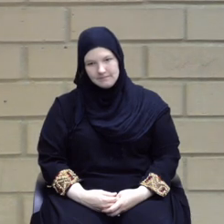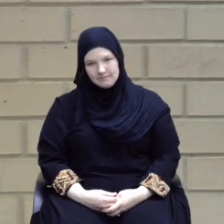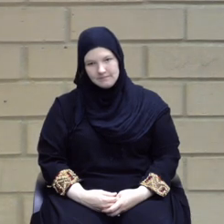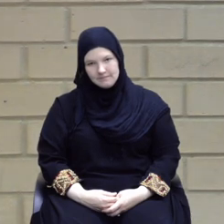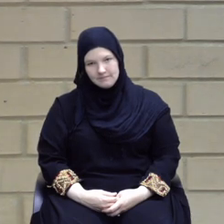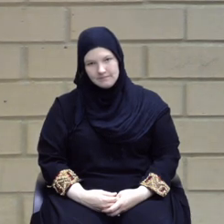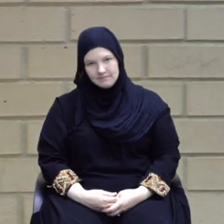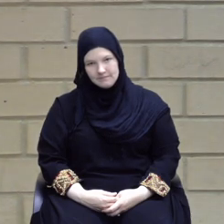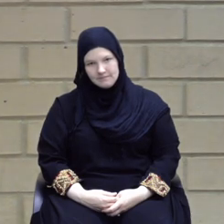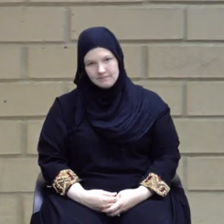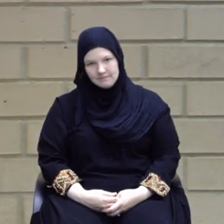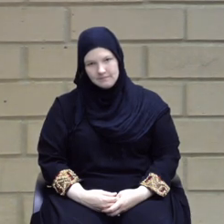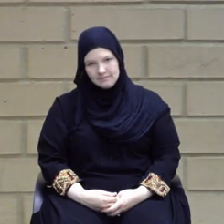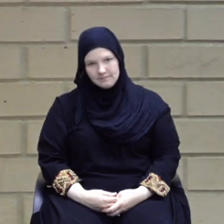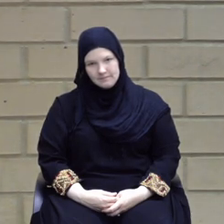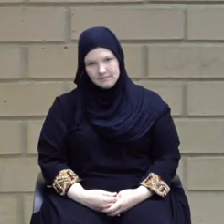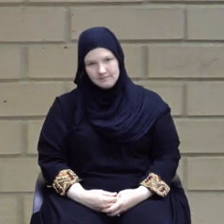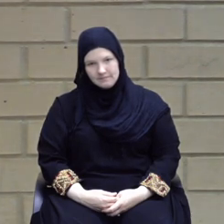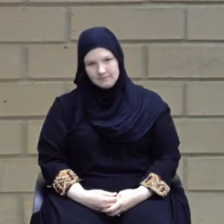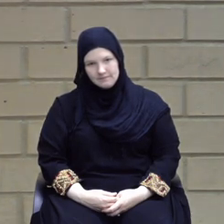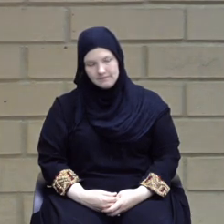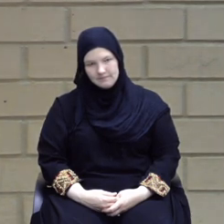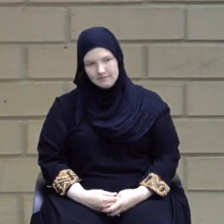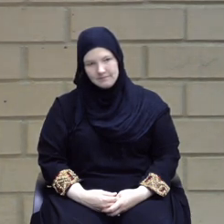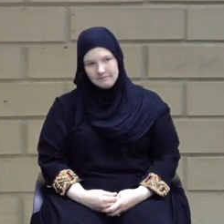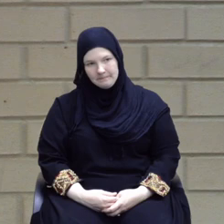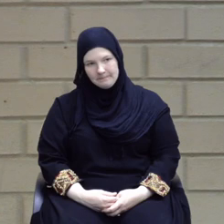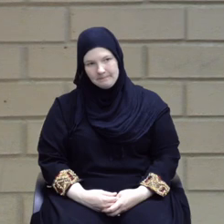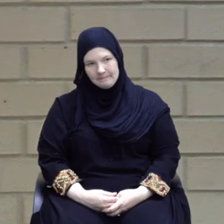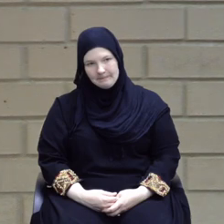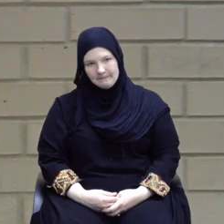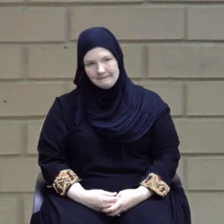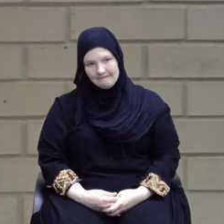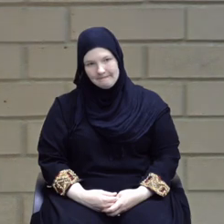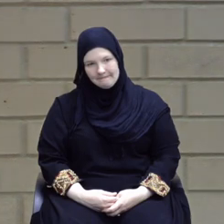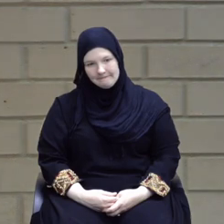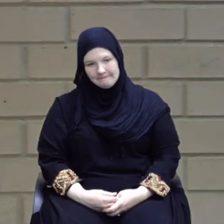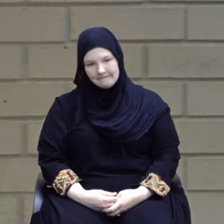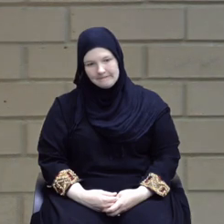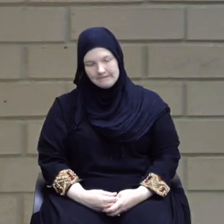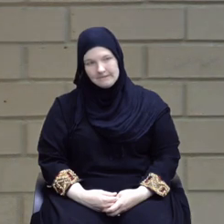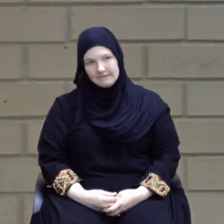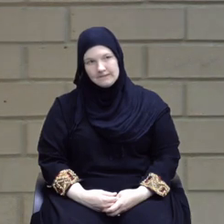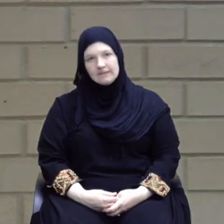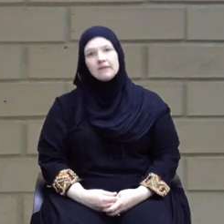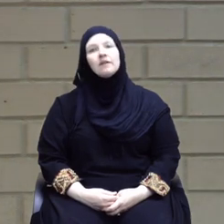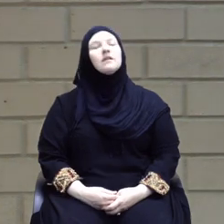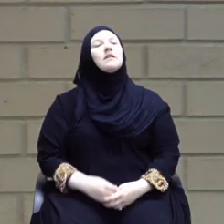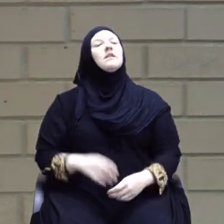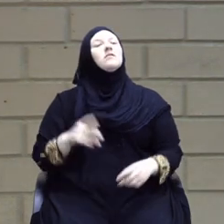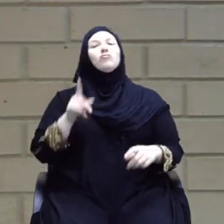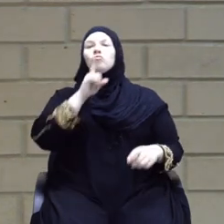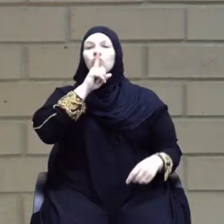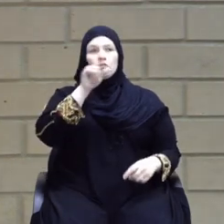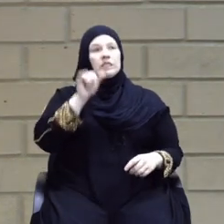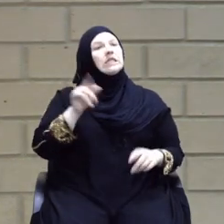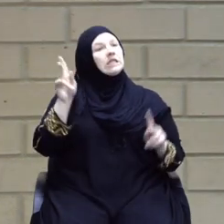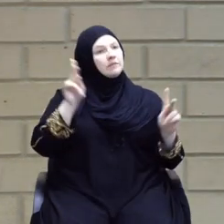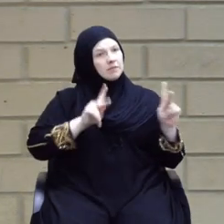خيرا وقالوا هذا إفك مبين. Verily those who brought forth the slander against